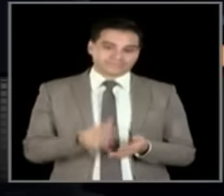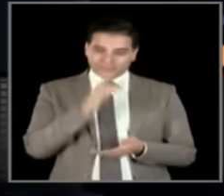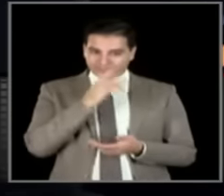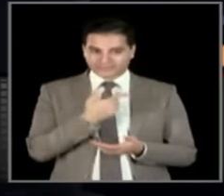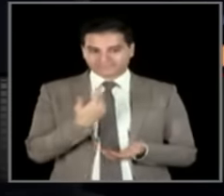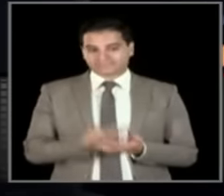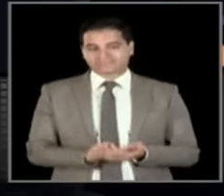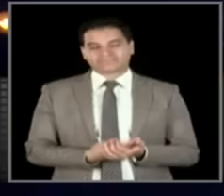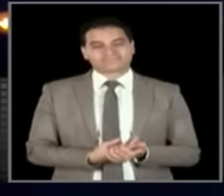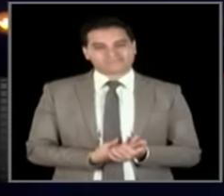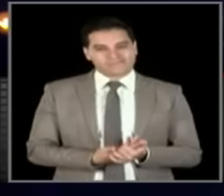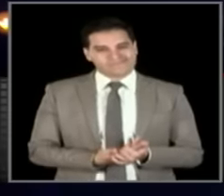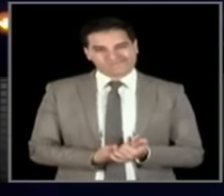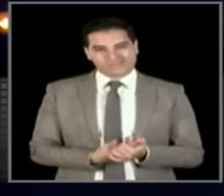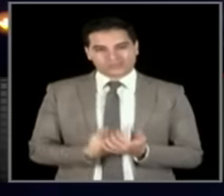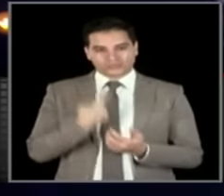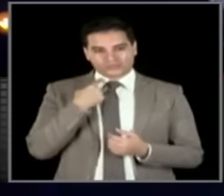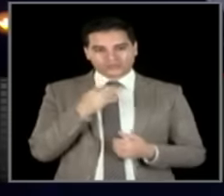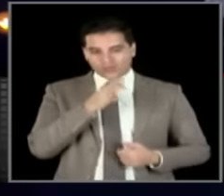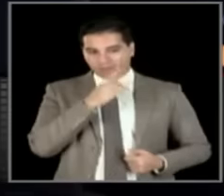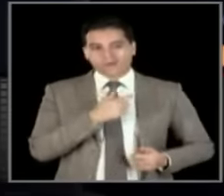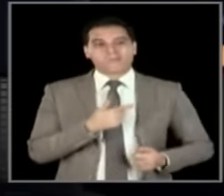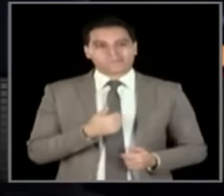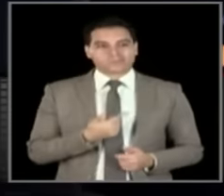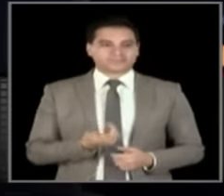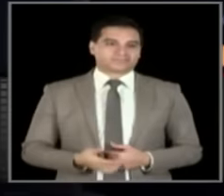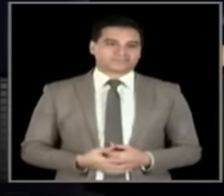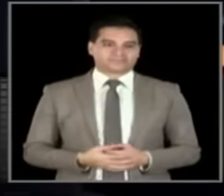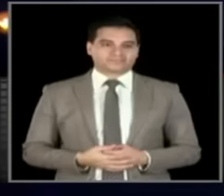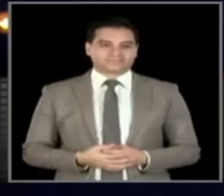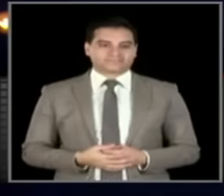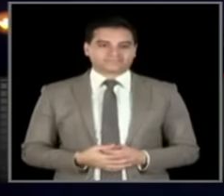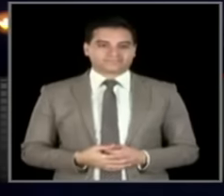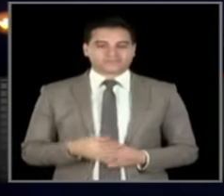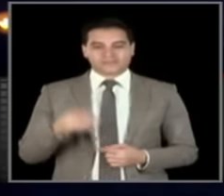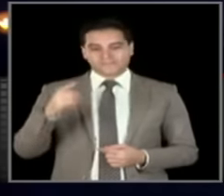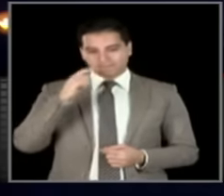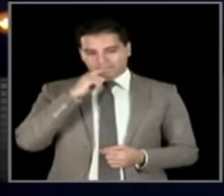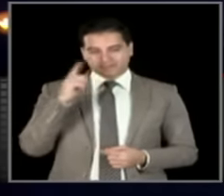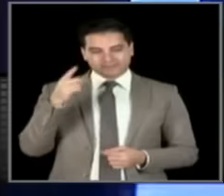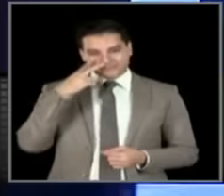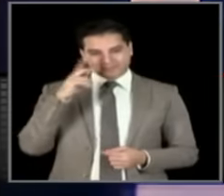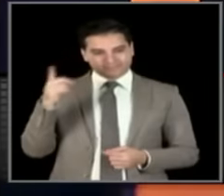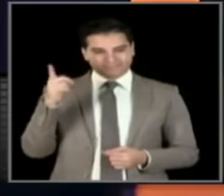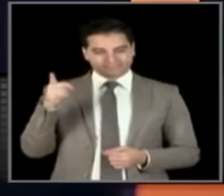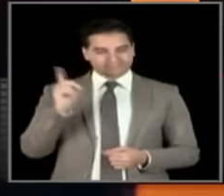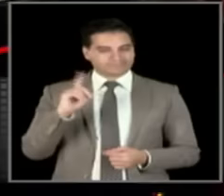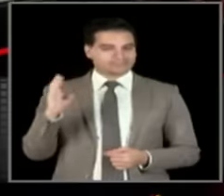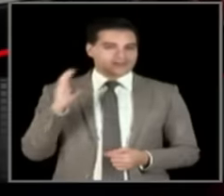عمان. شفتوا بقى الإجابة عندكم؟ سلطنة عمان. شمس للأسف الشديد إجابة